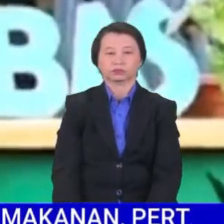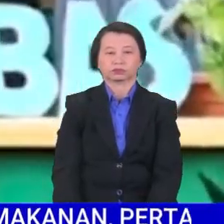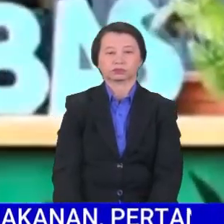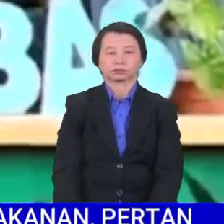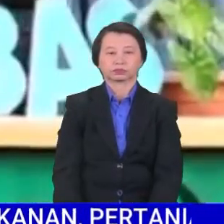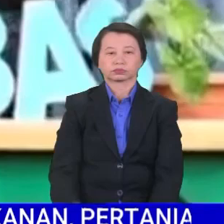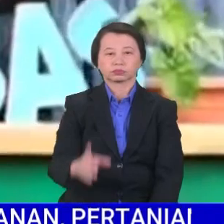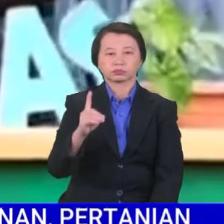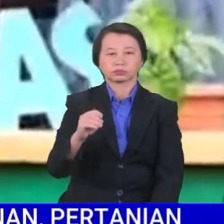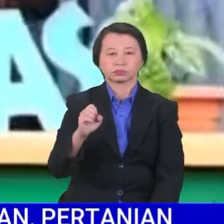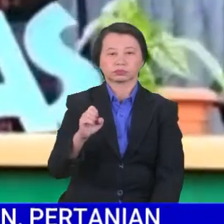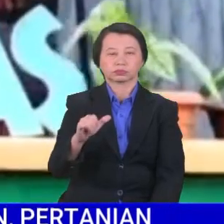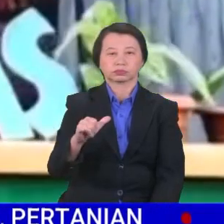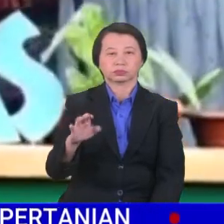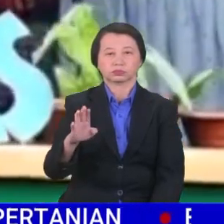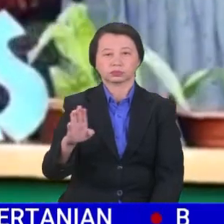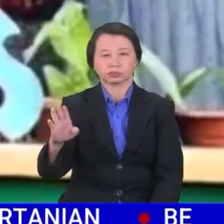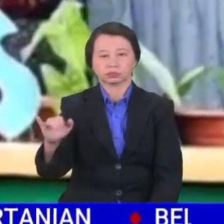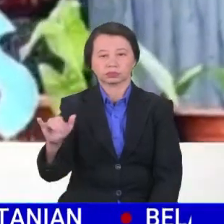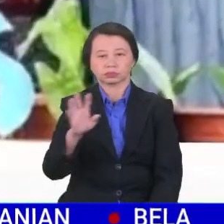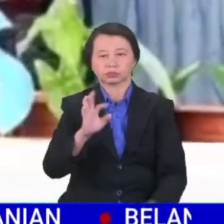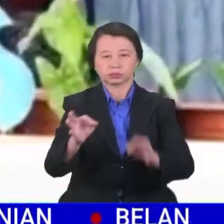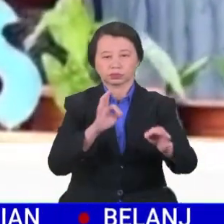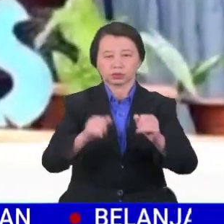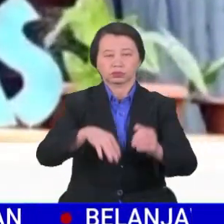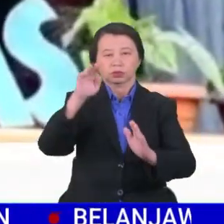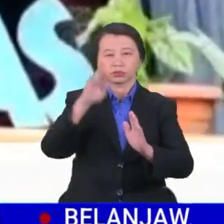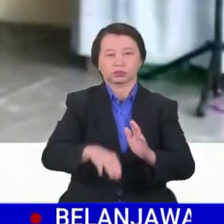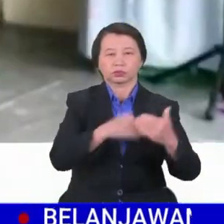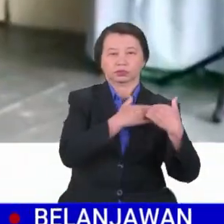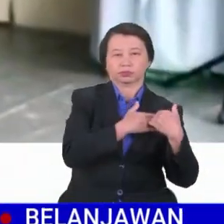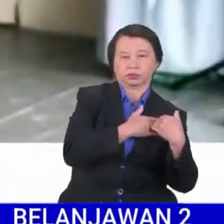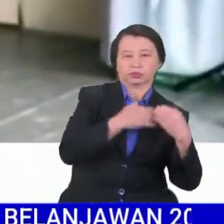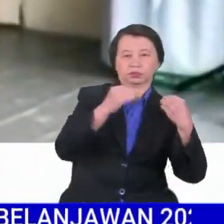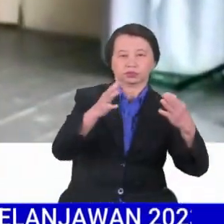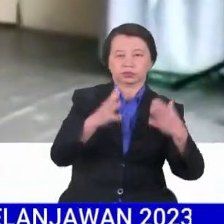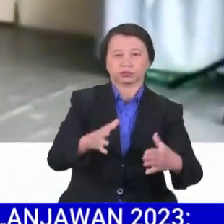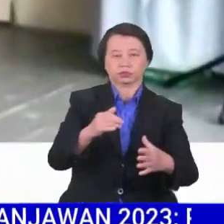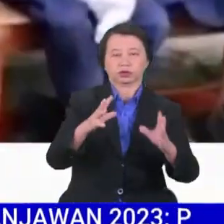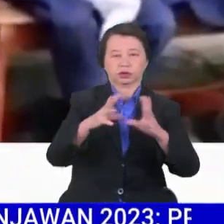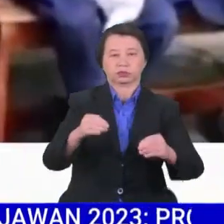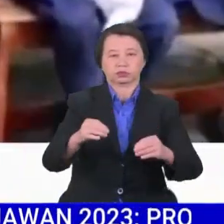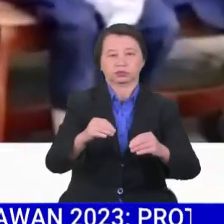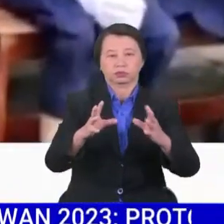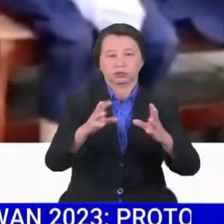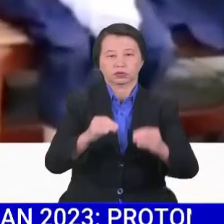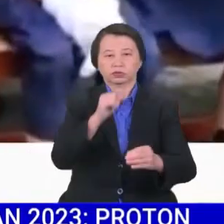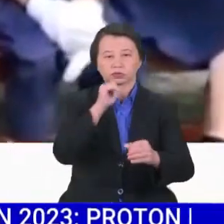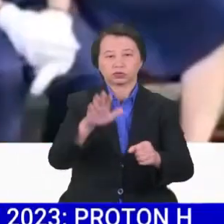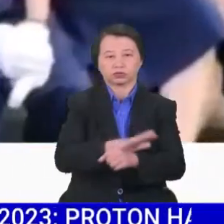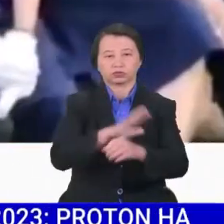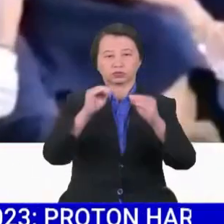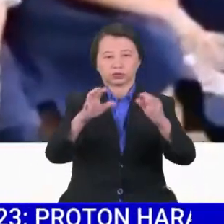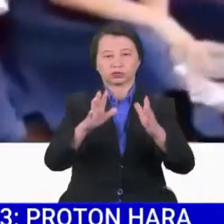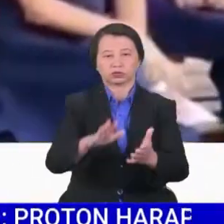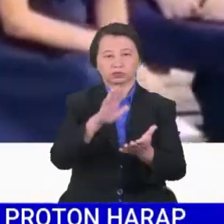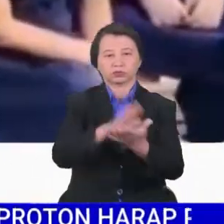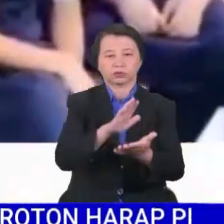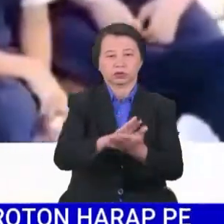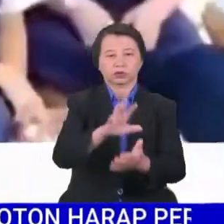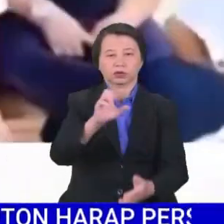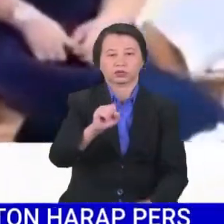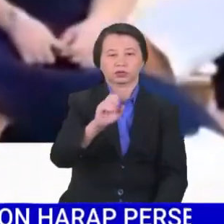Debby Menjelaskan langkah ini akan dapat gunakan beban guru selain mengatasi masalah kekurangan guru di sekolah-sekolah